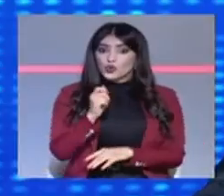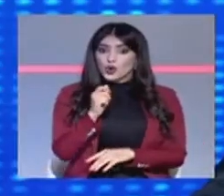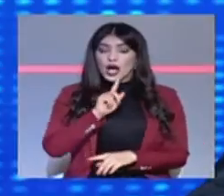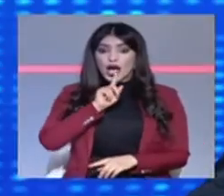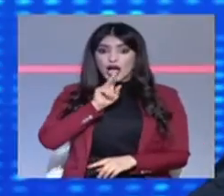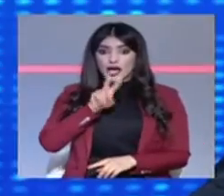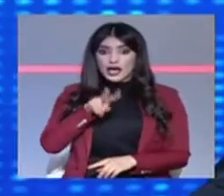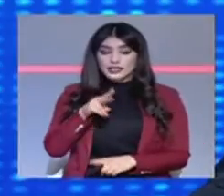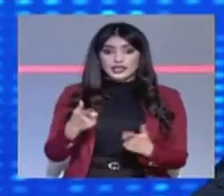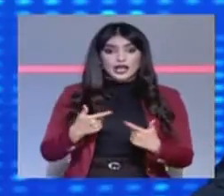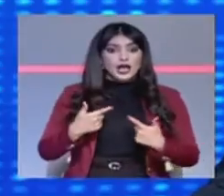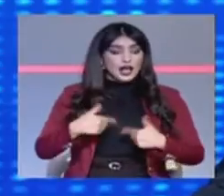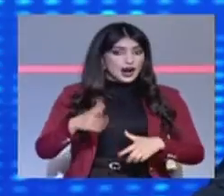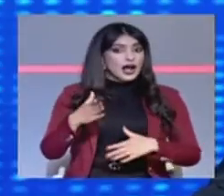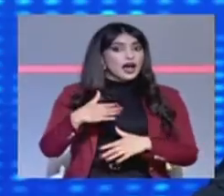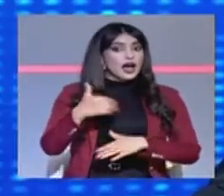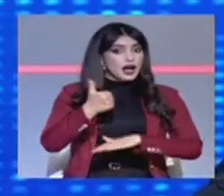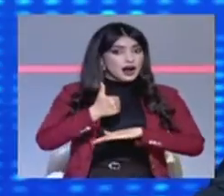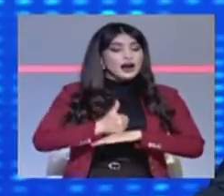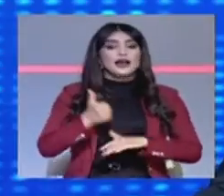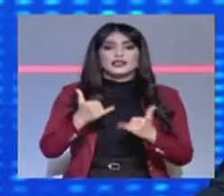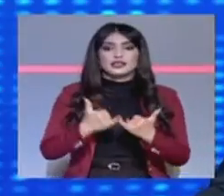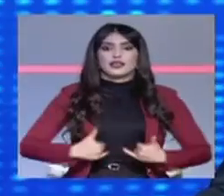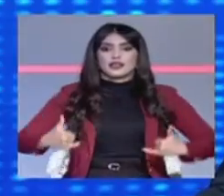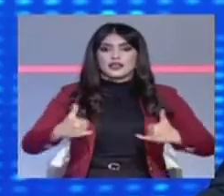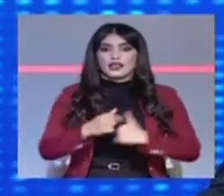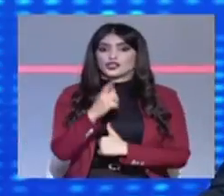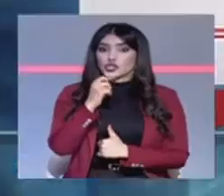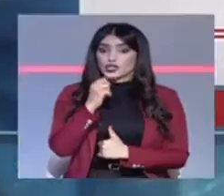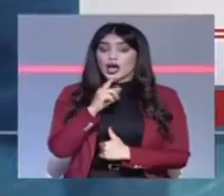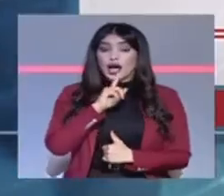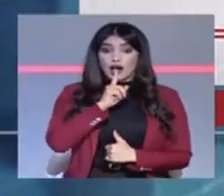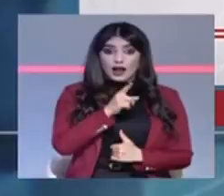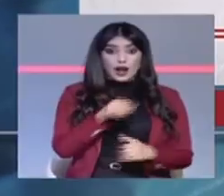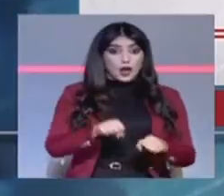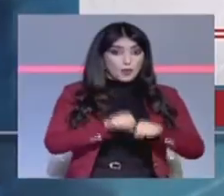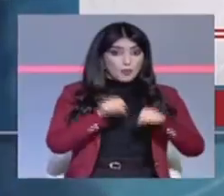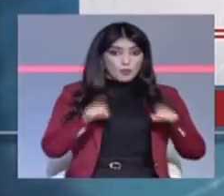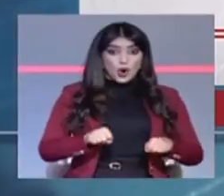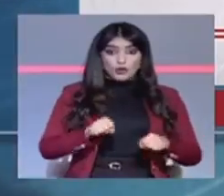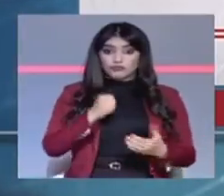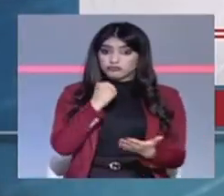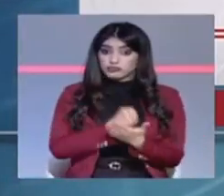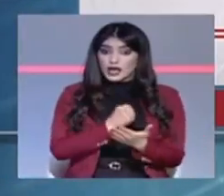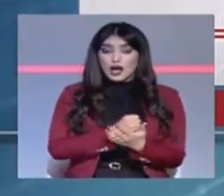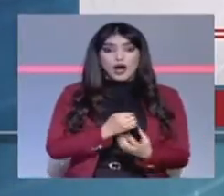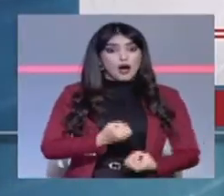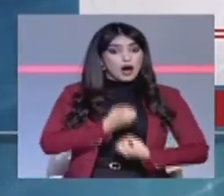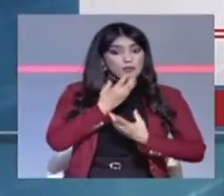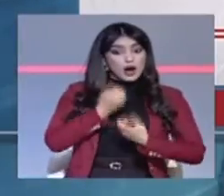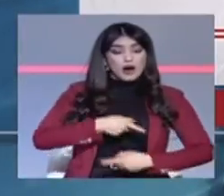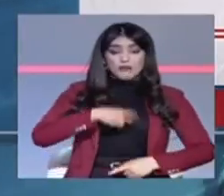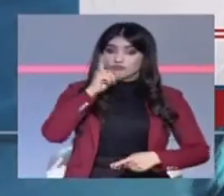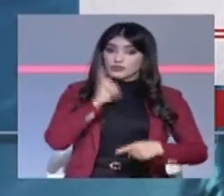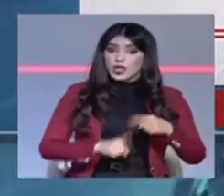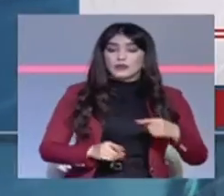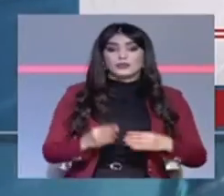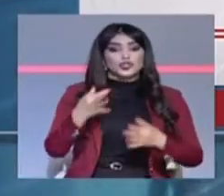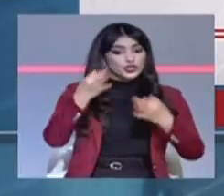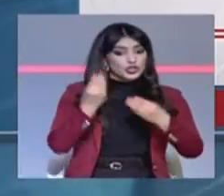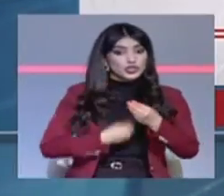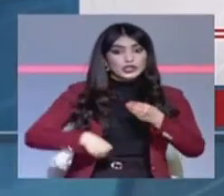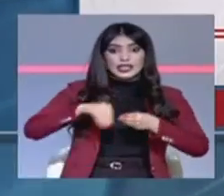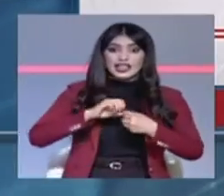لجنه الماليه والتخطيط والتنميه هيكل المكان البنك المركزي عبر من جديد عن رفضه تمويل عجز الميزانيه